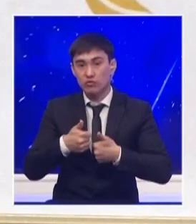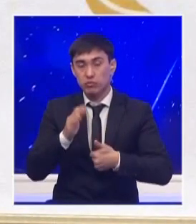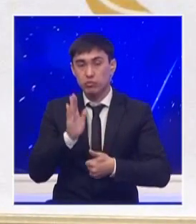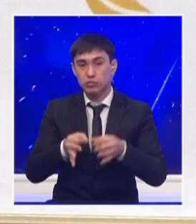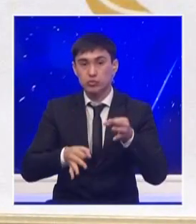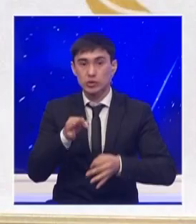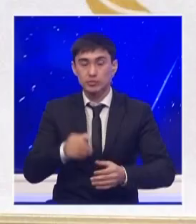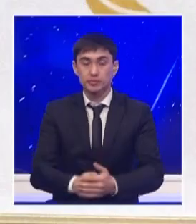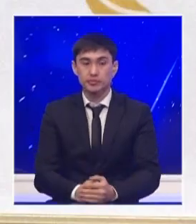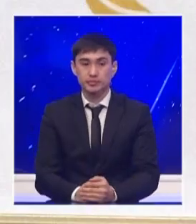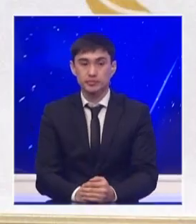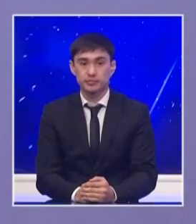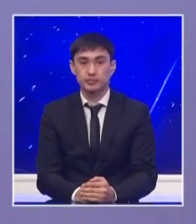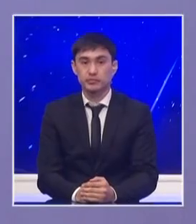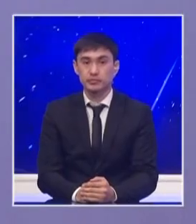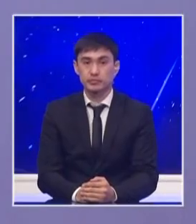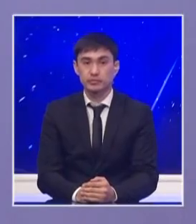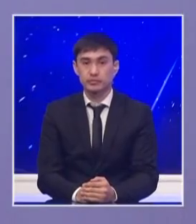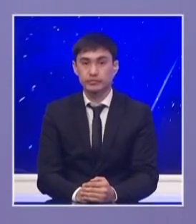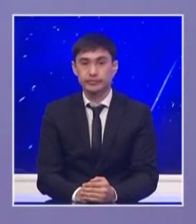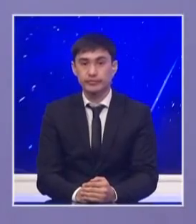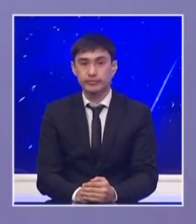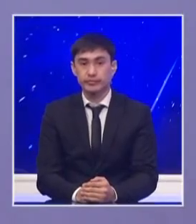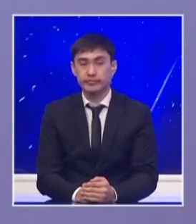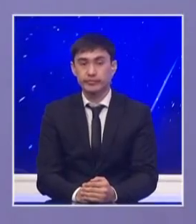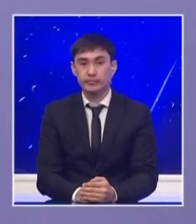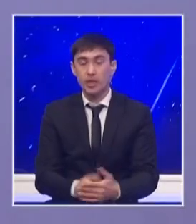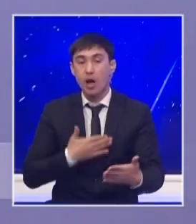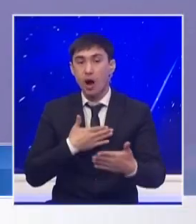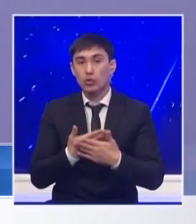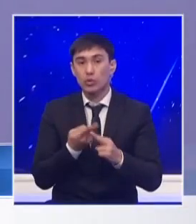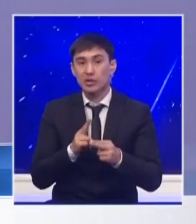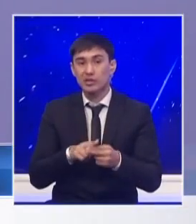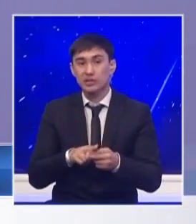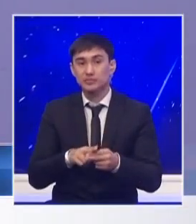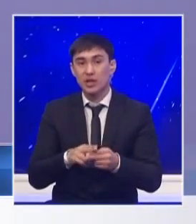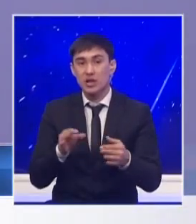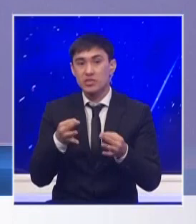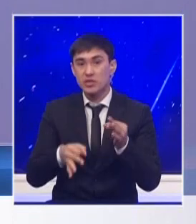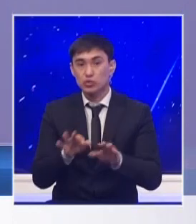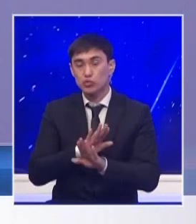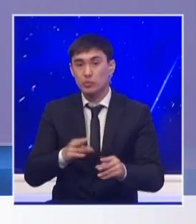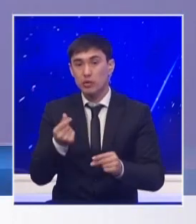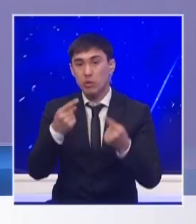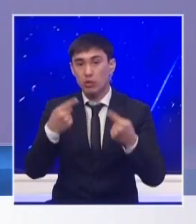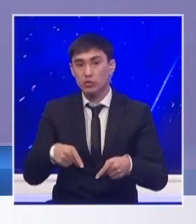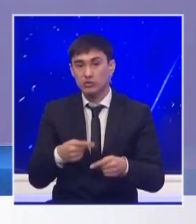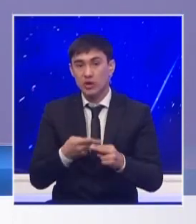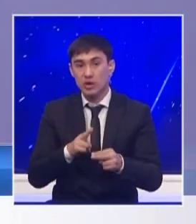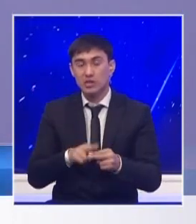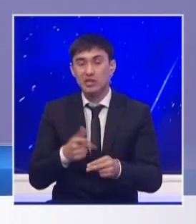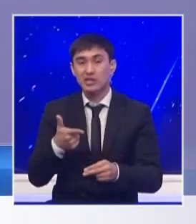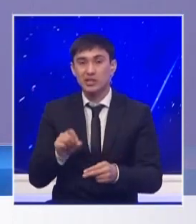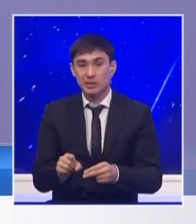производства суда самое актуальное среди этих процедур является внесудебное банкротство где